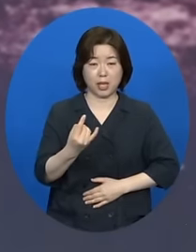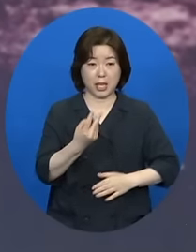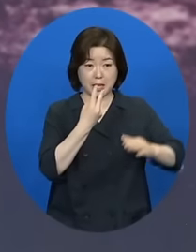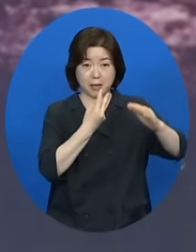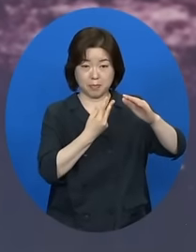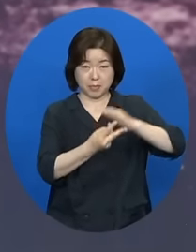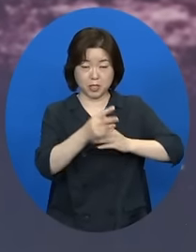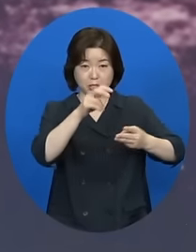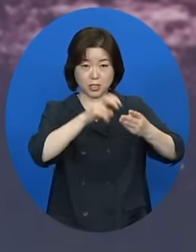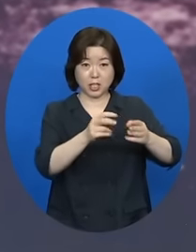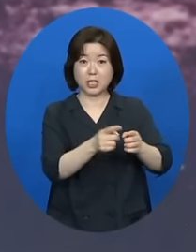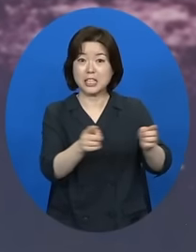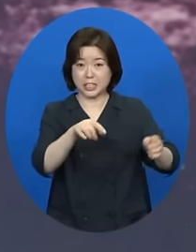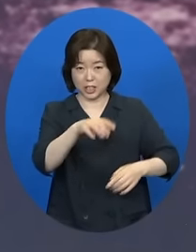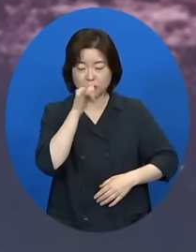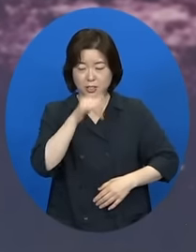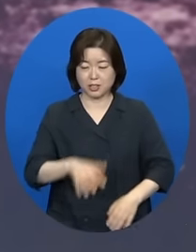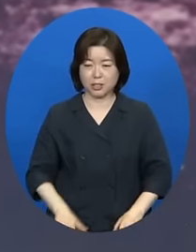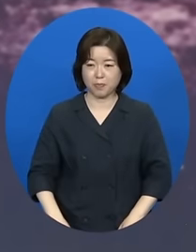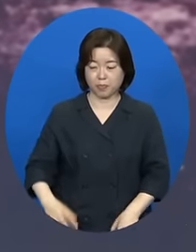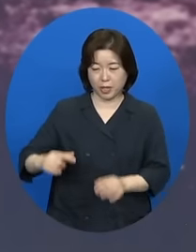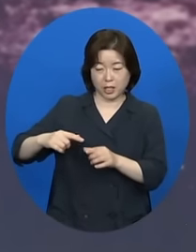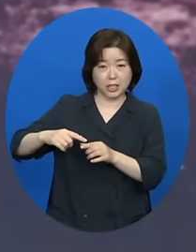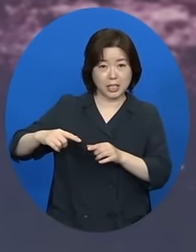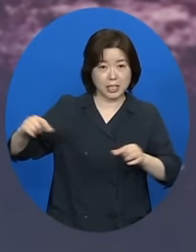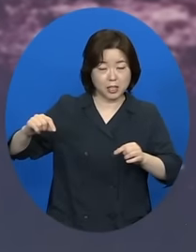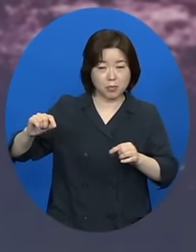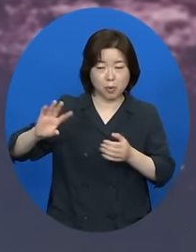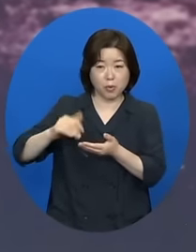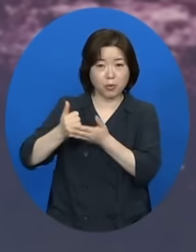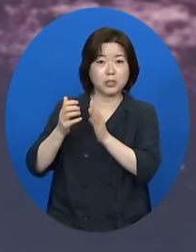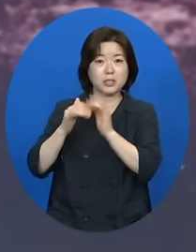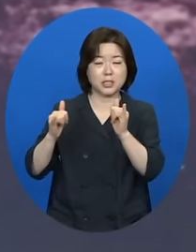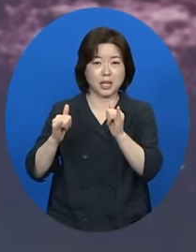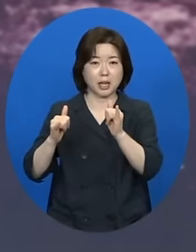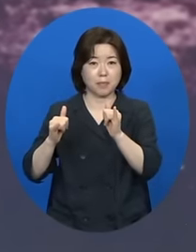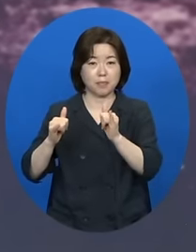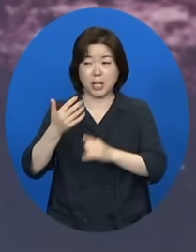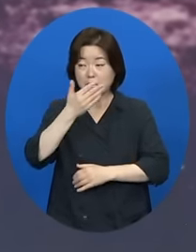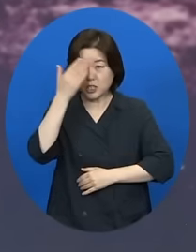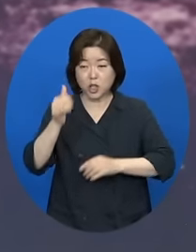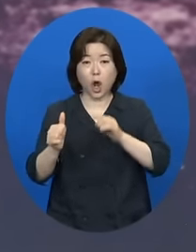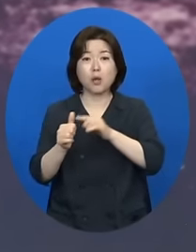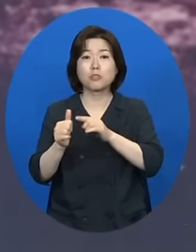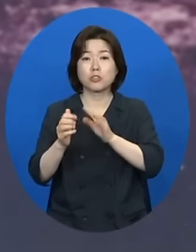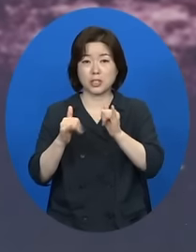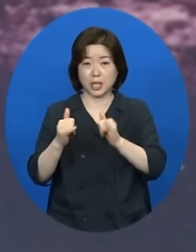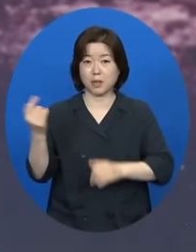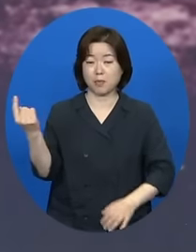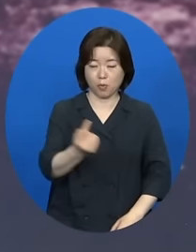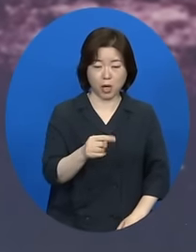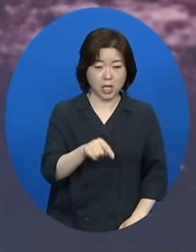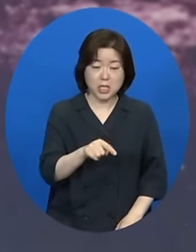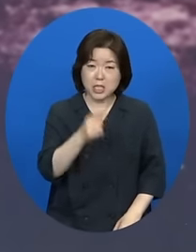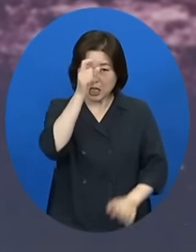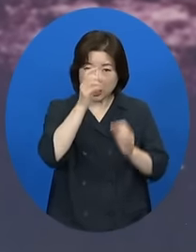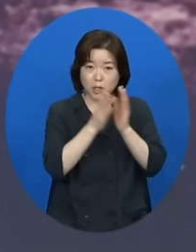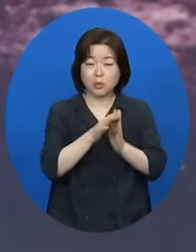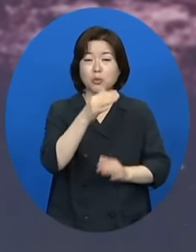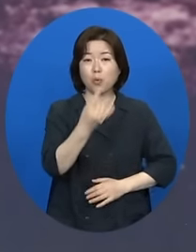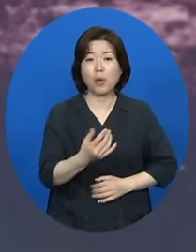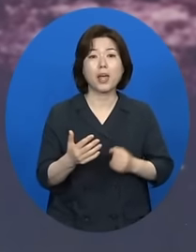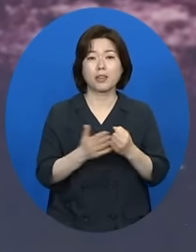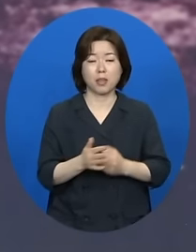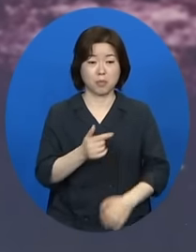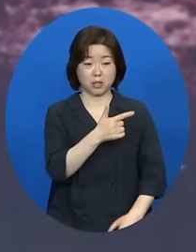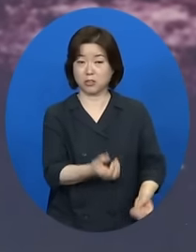이제 일본 그리스도인 청년 와타나베 나이키 상이라는 분이 굳이 그 이것 때문에 뭐 이렇게